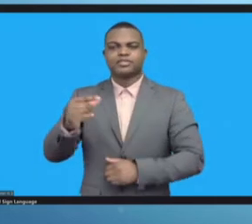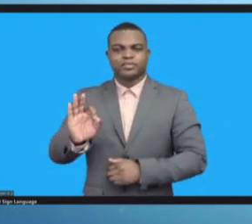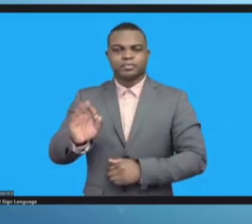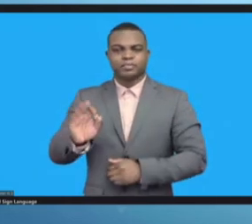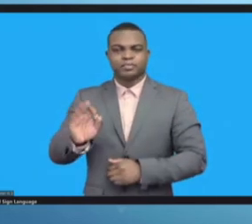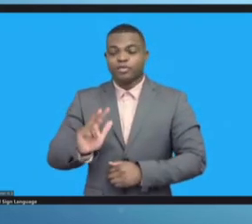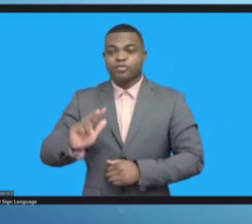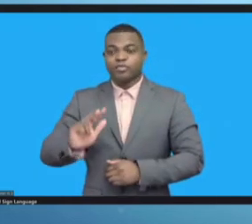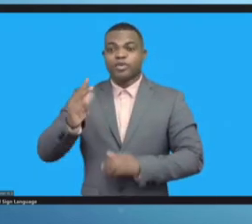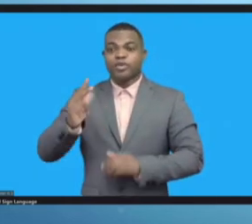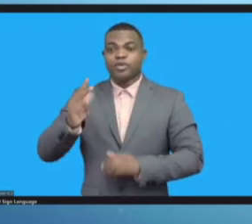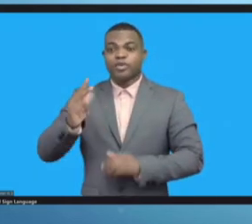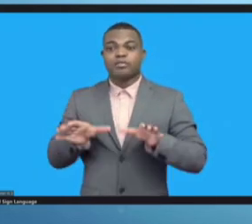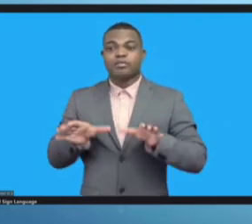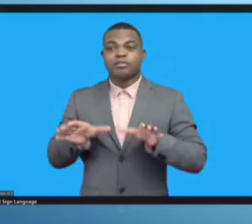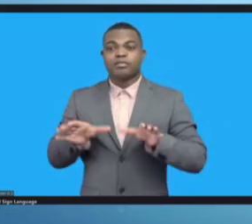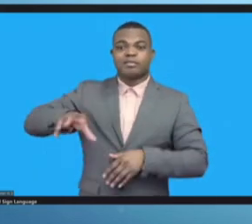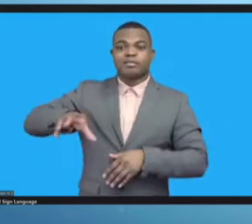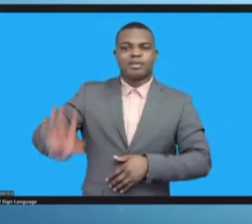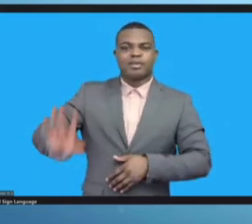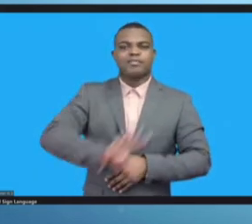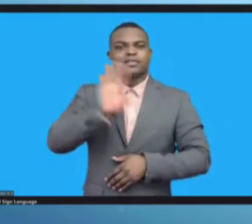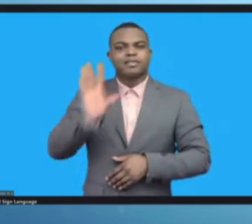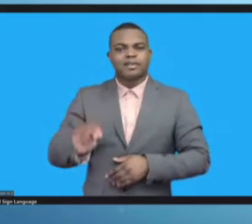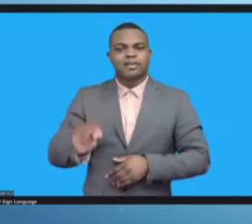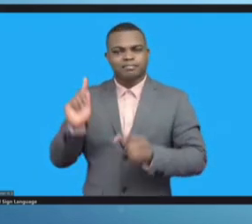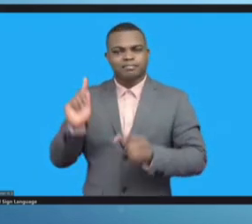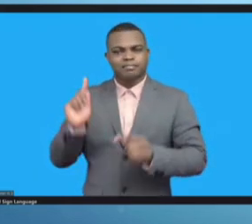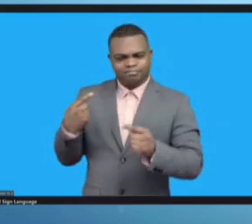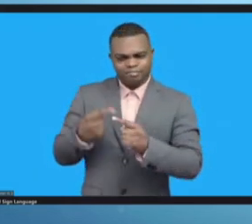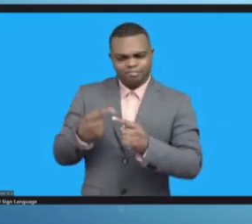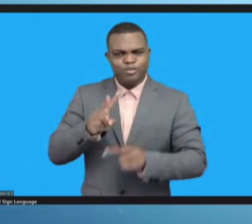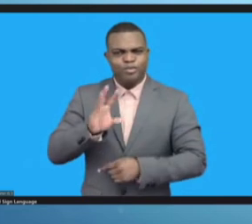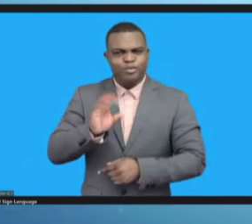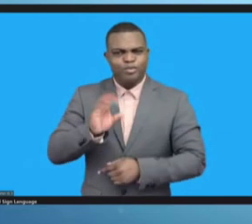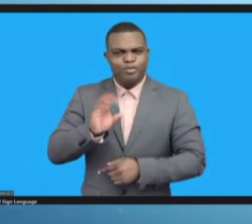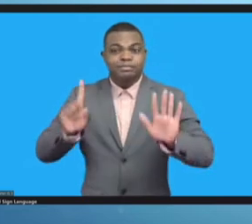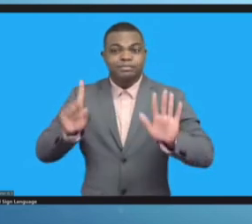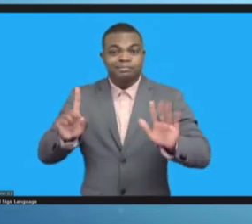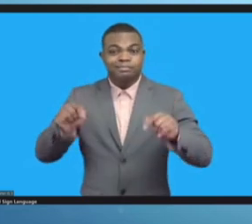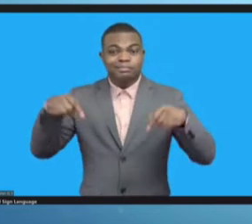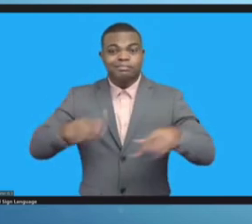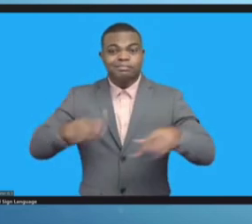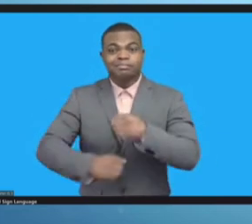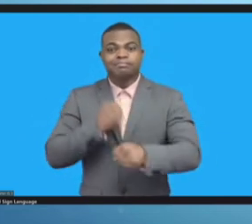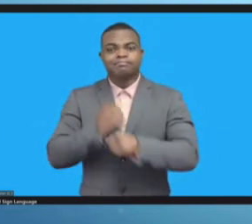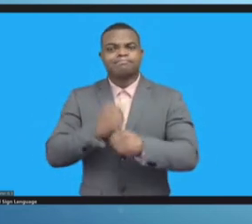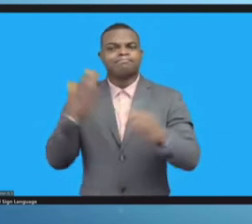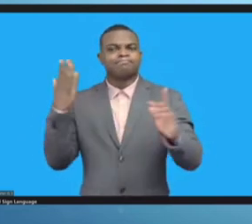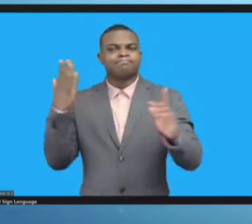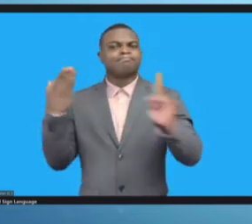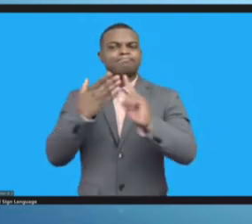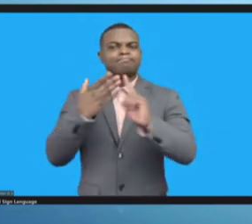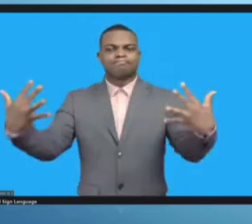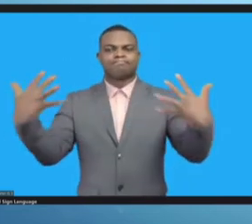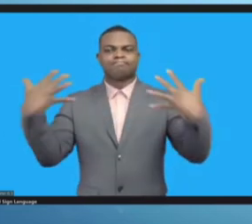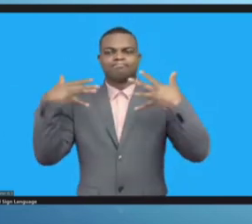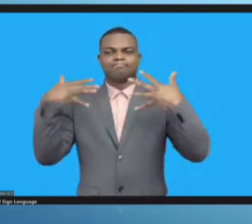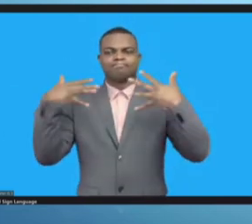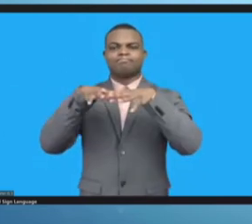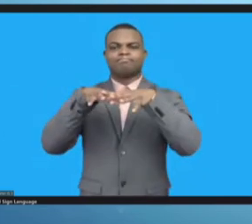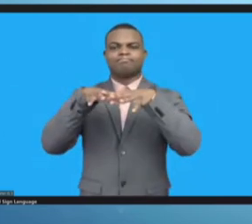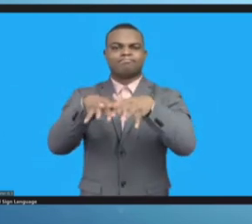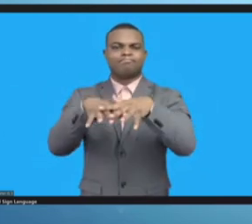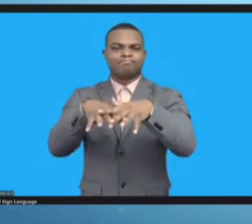de grande importance, ouvre donc sous le thème une résilience en